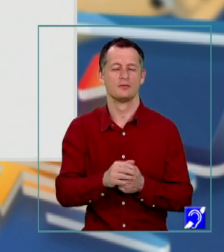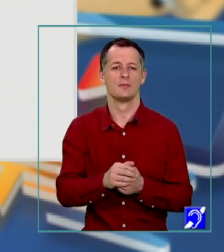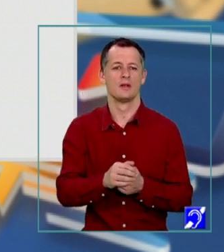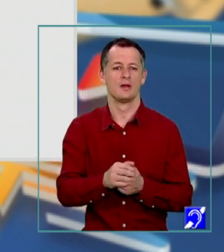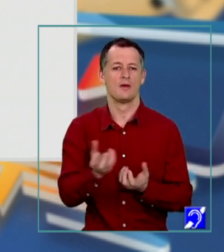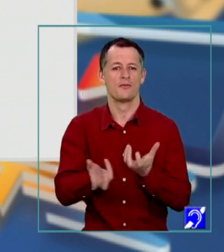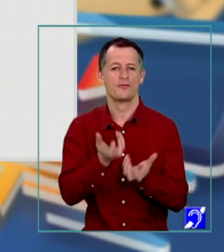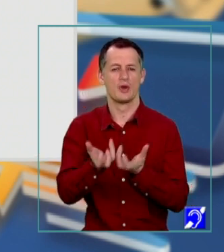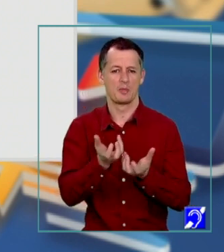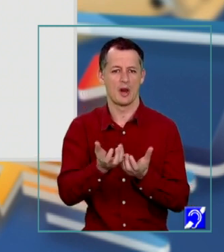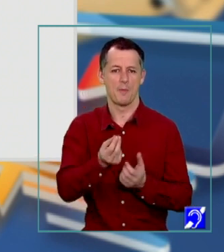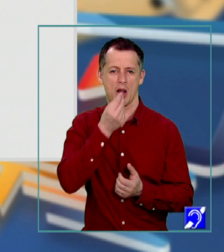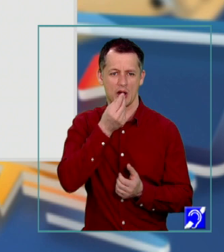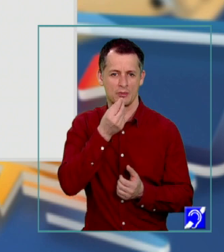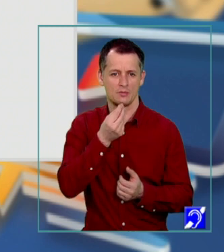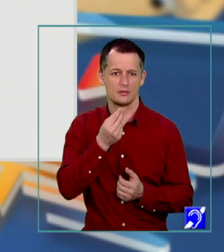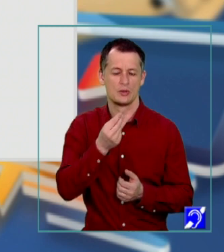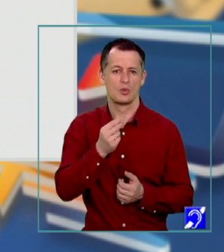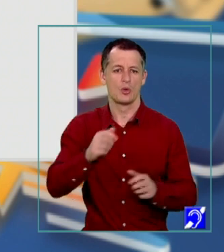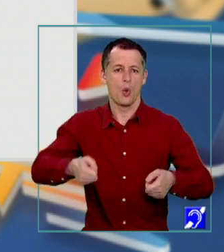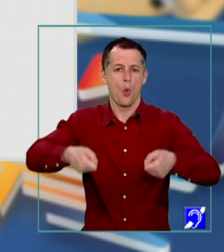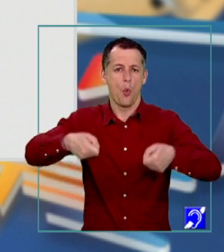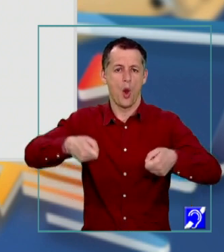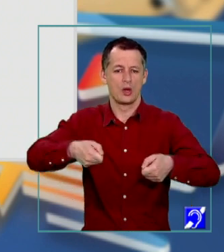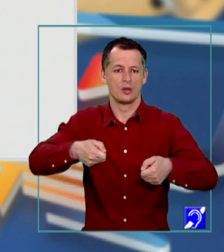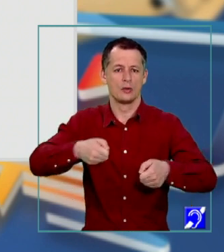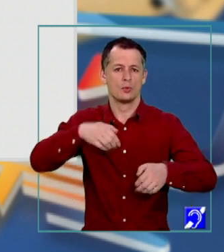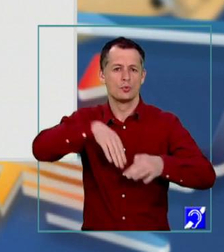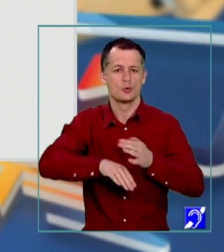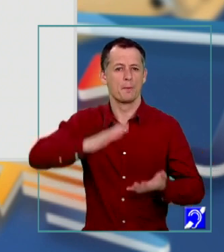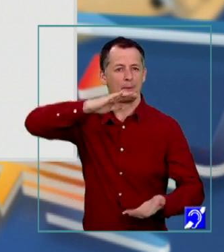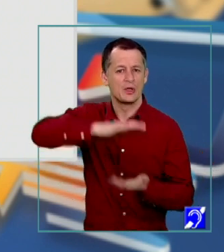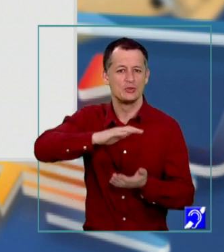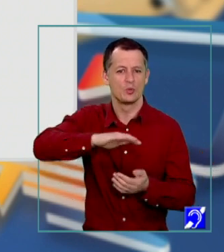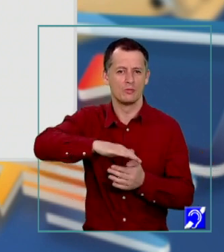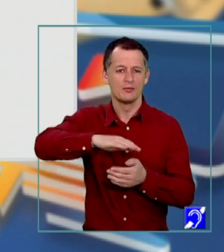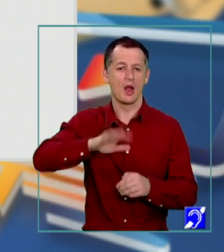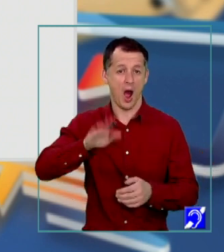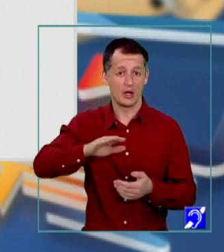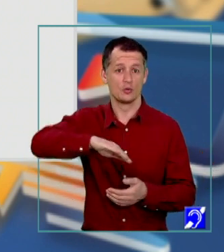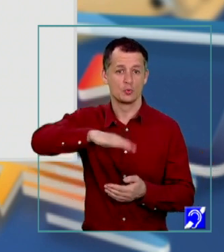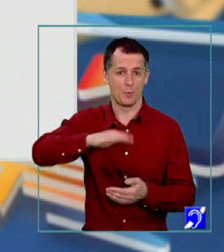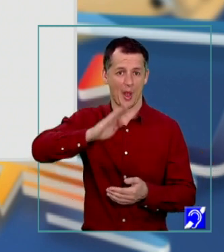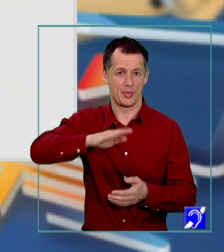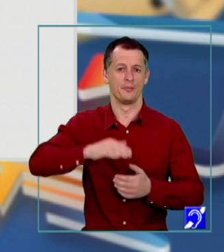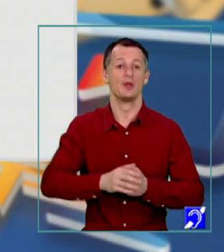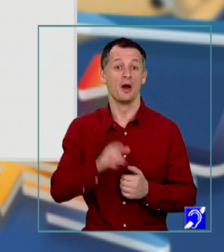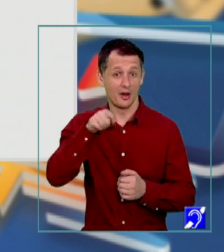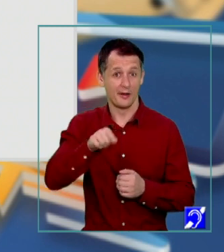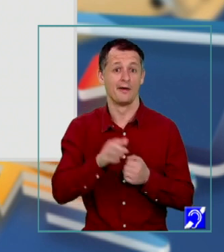a mâncării oală sub presiune. La un moment dat, oala sub presiune începe să